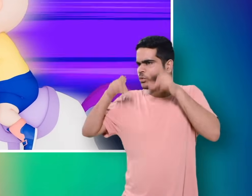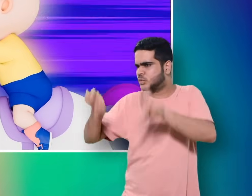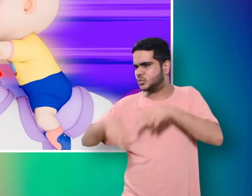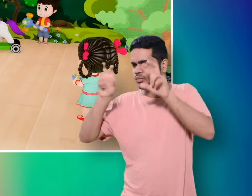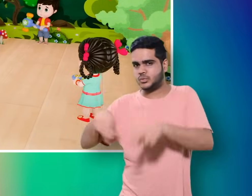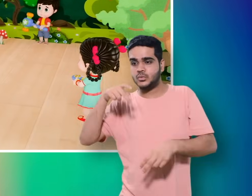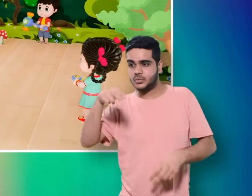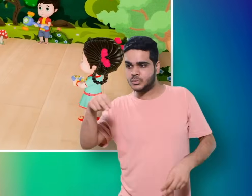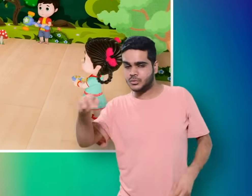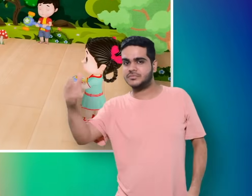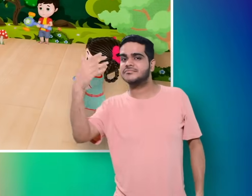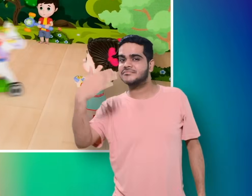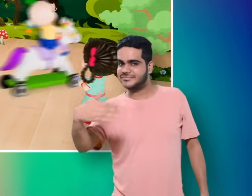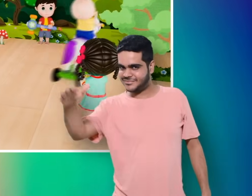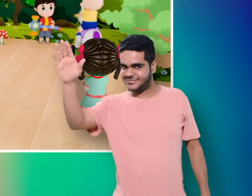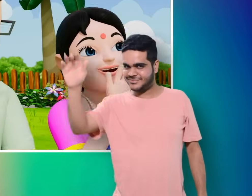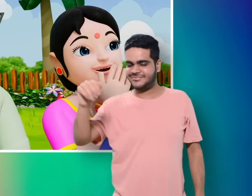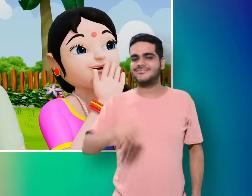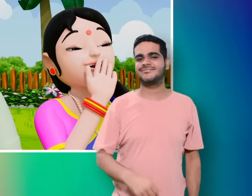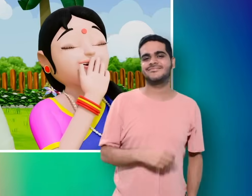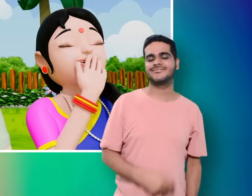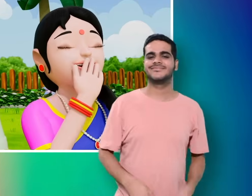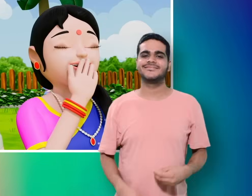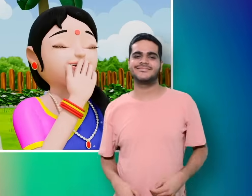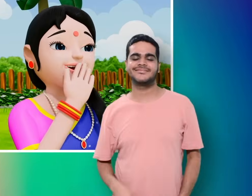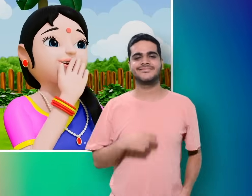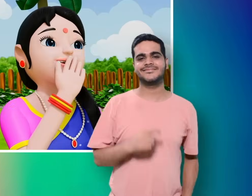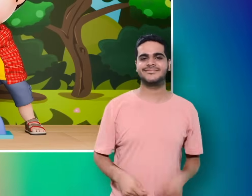दौड़ा दौड़ा घोड़ा दुम उठा के दौड़ा।